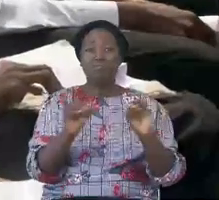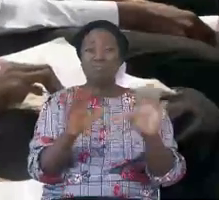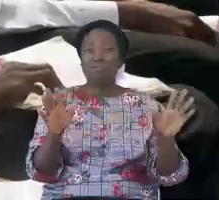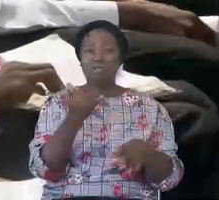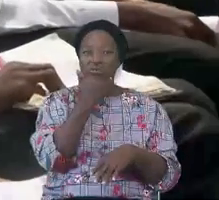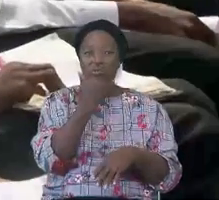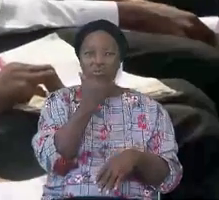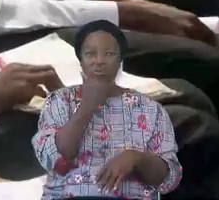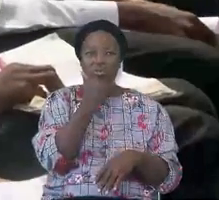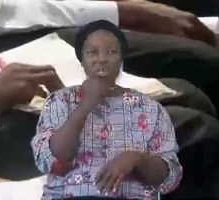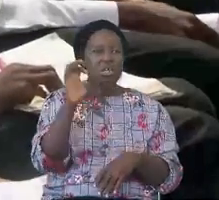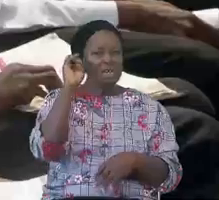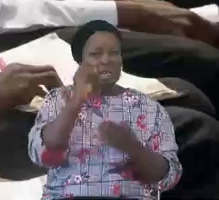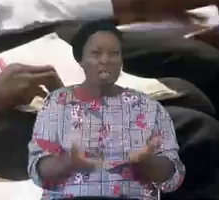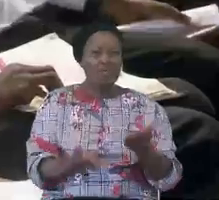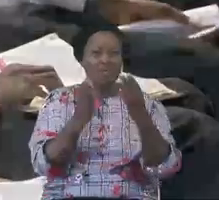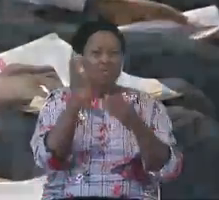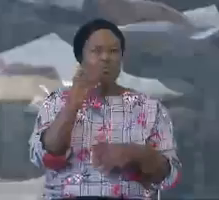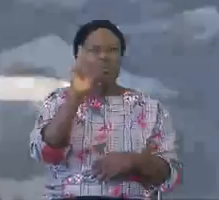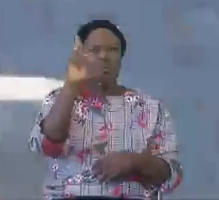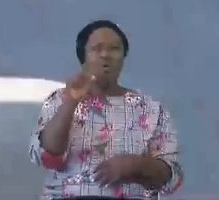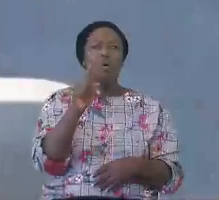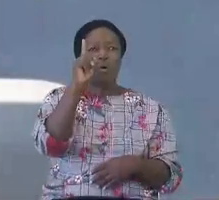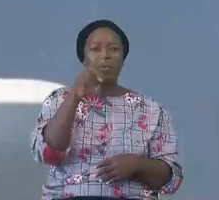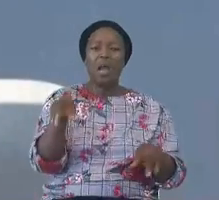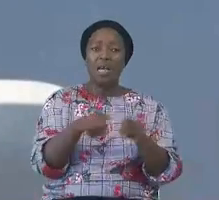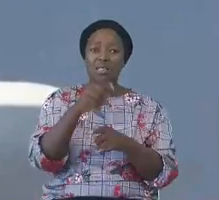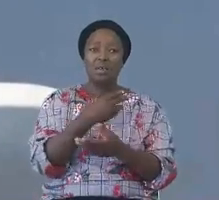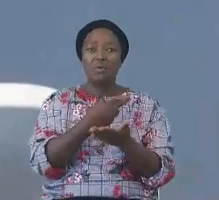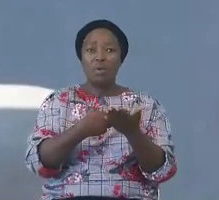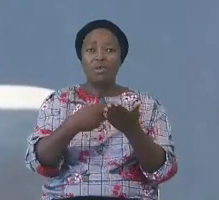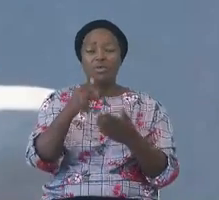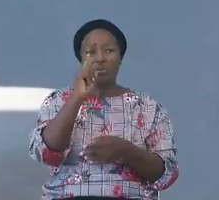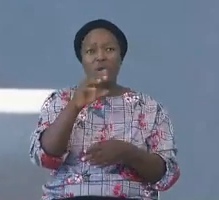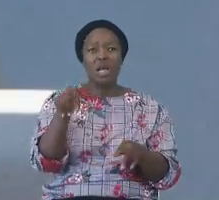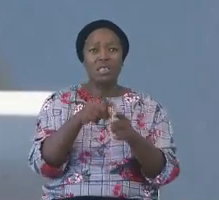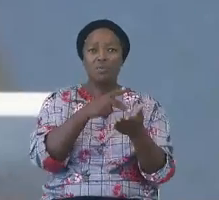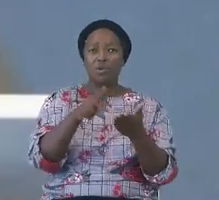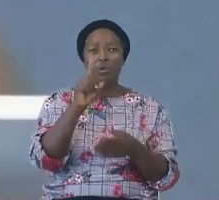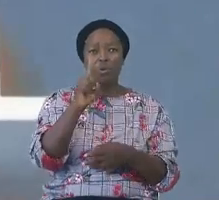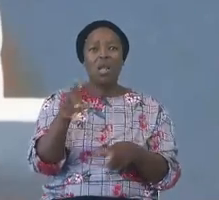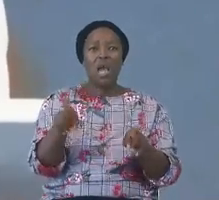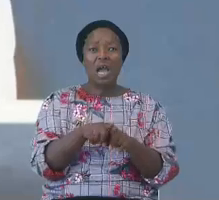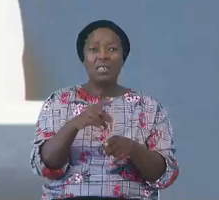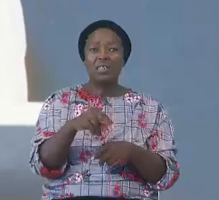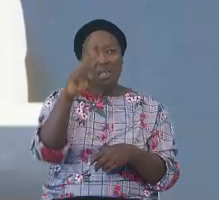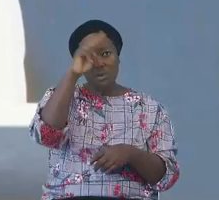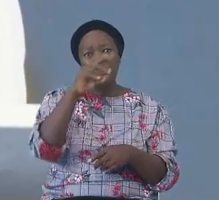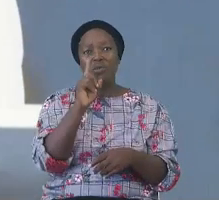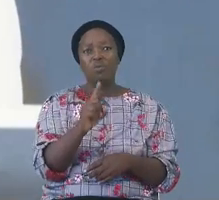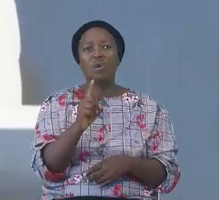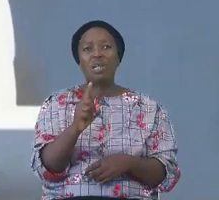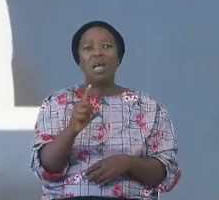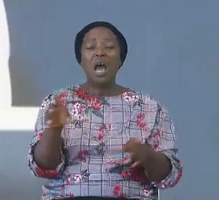de mal. Rien de mal, de mauvais. Il a élevé le